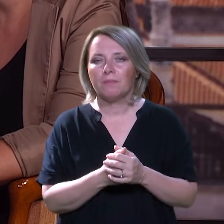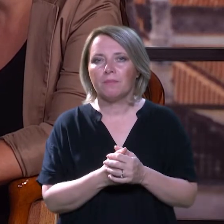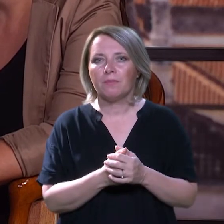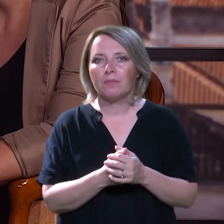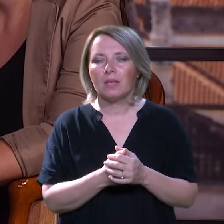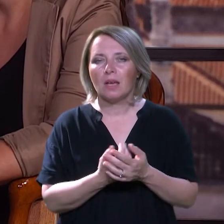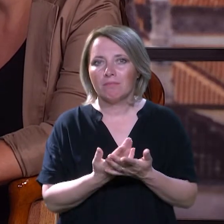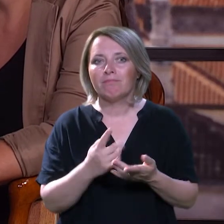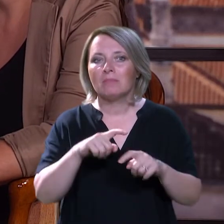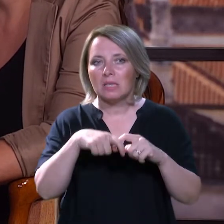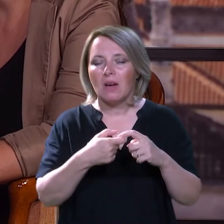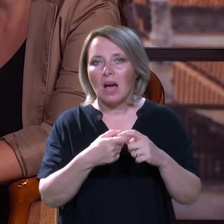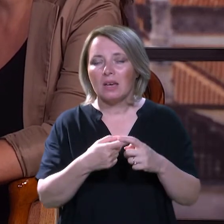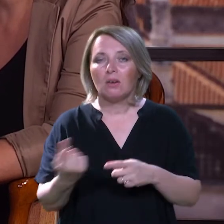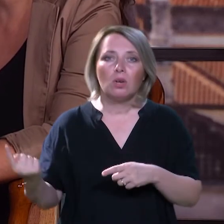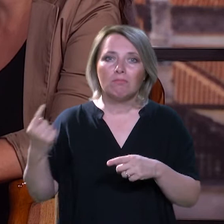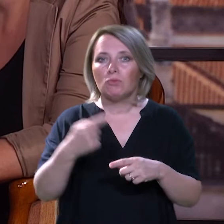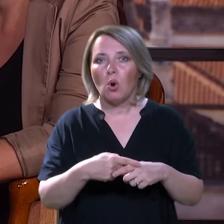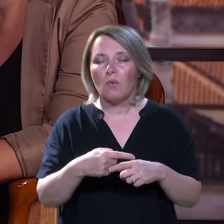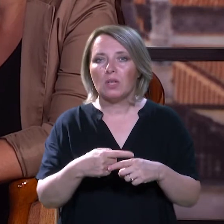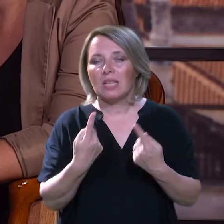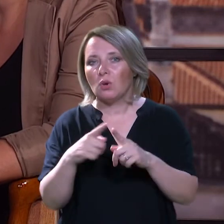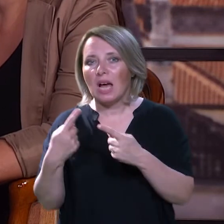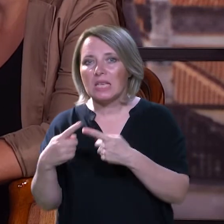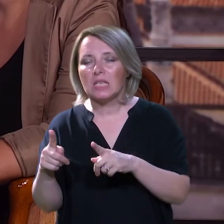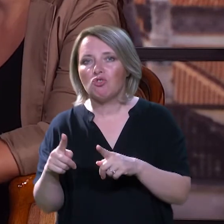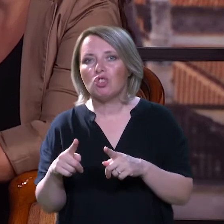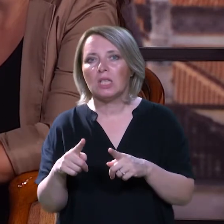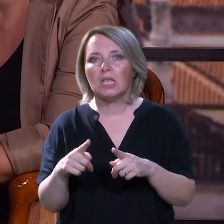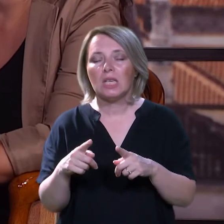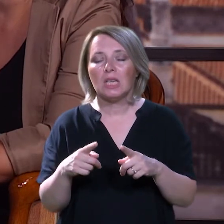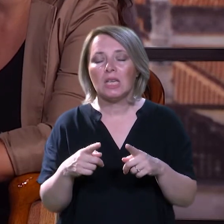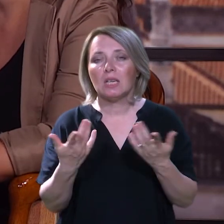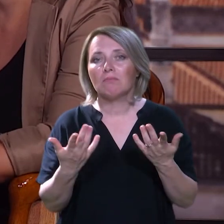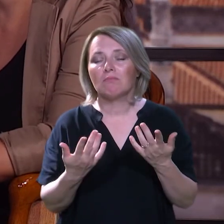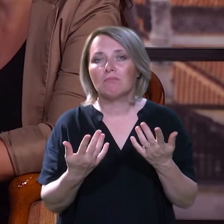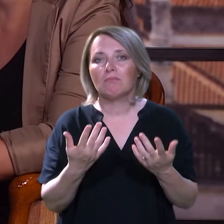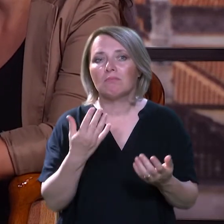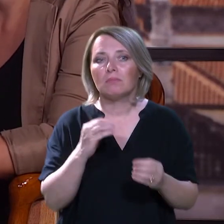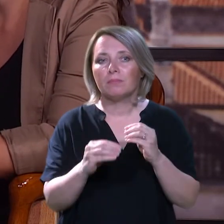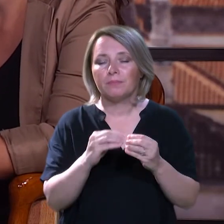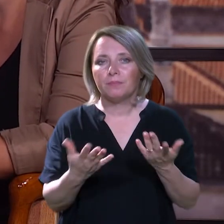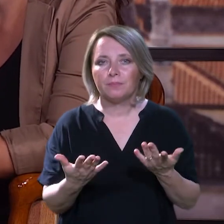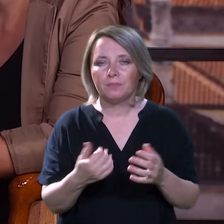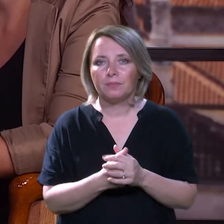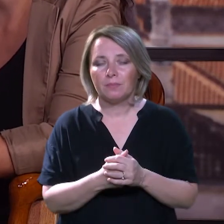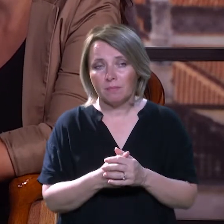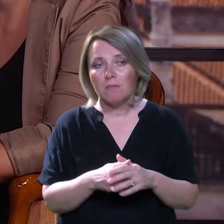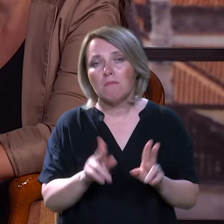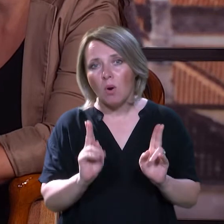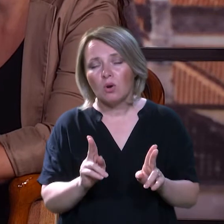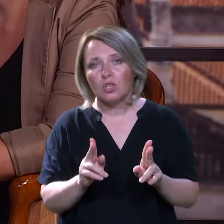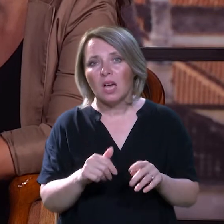ja mislim, čimbenika koji dovodi do različitih faza, pa čak i onih